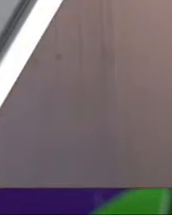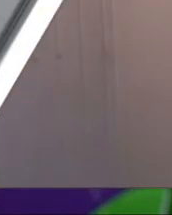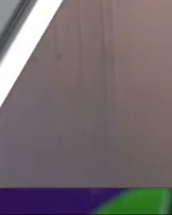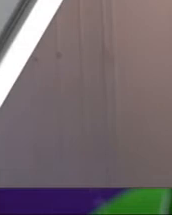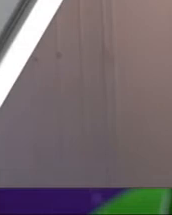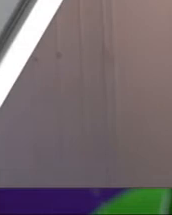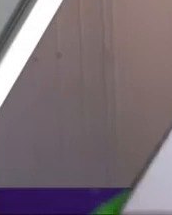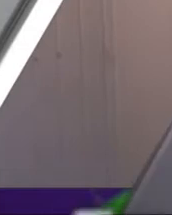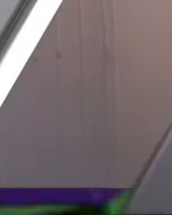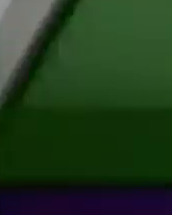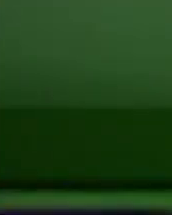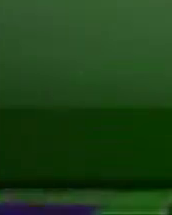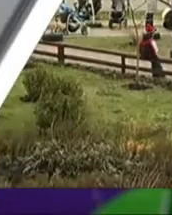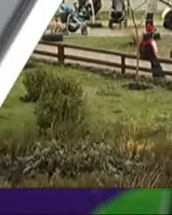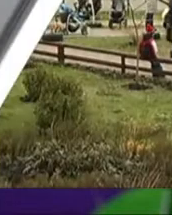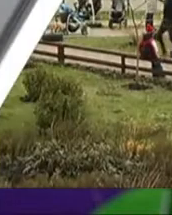зловмисники?